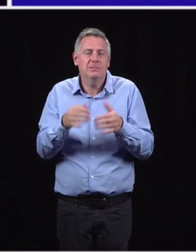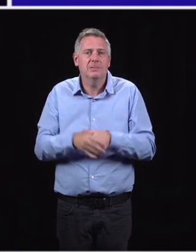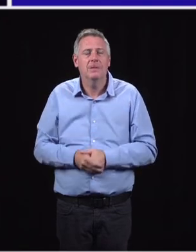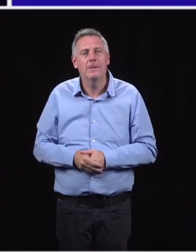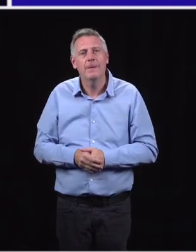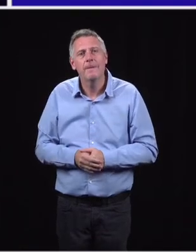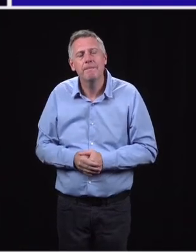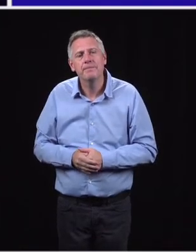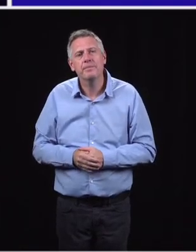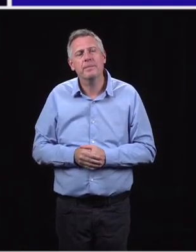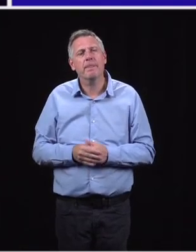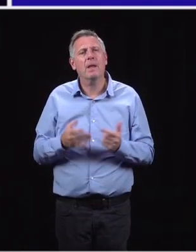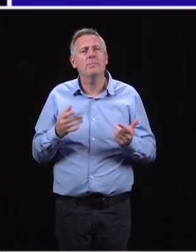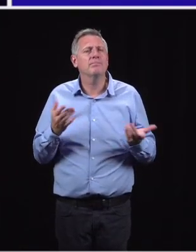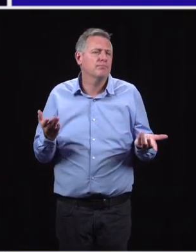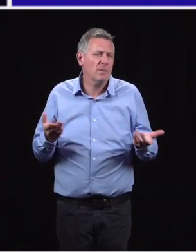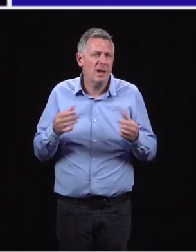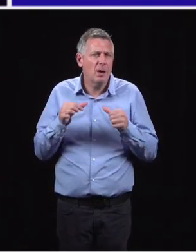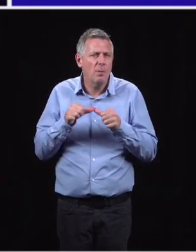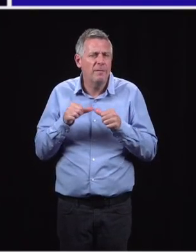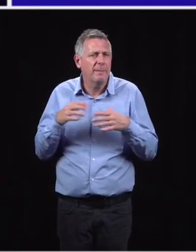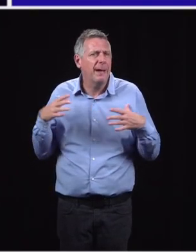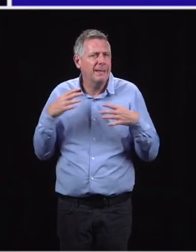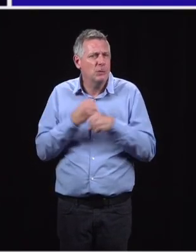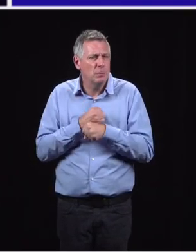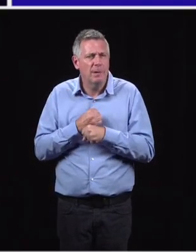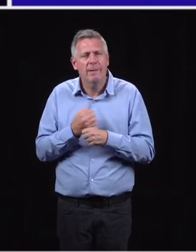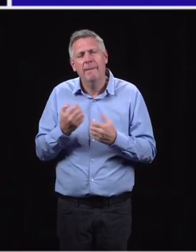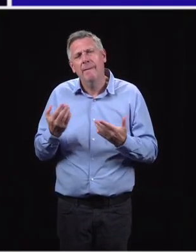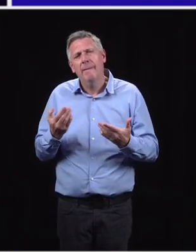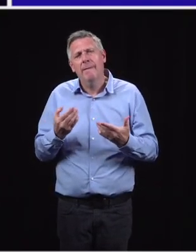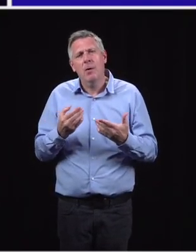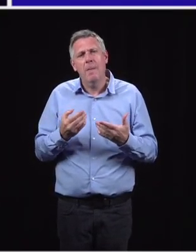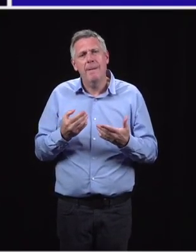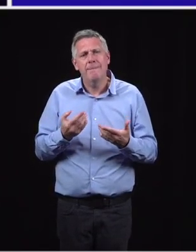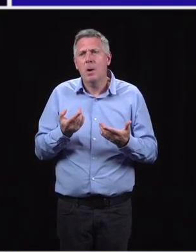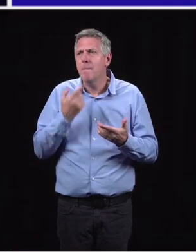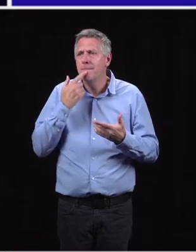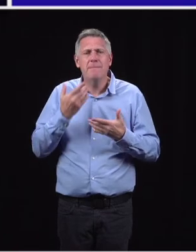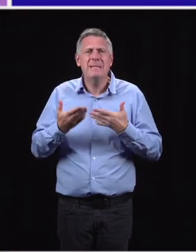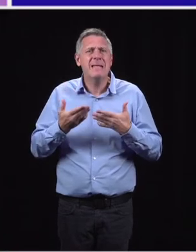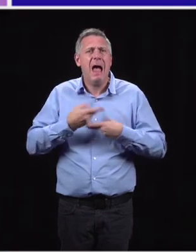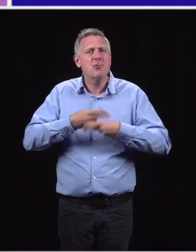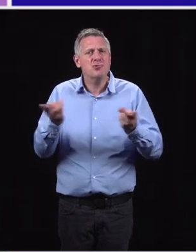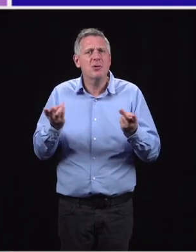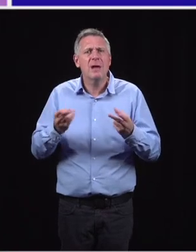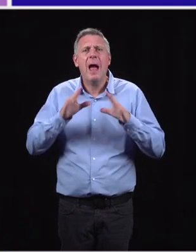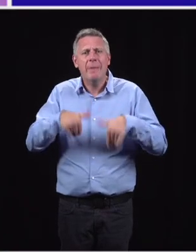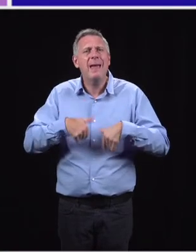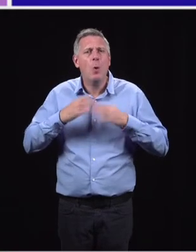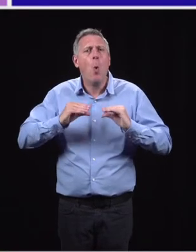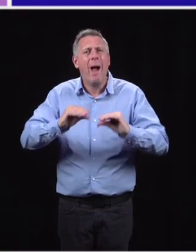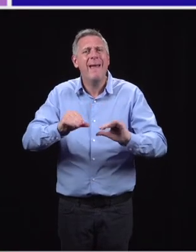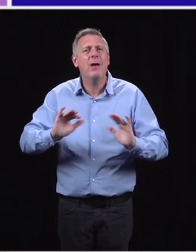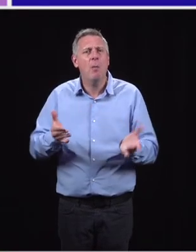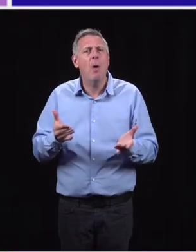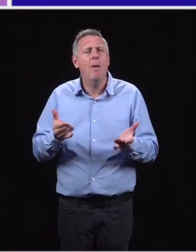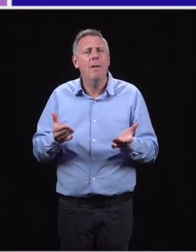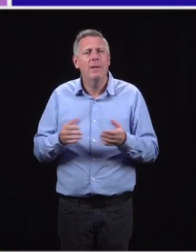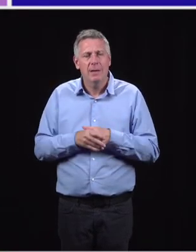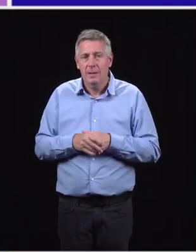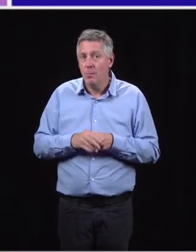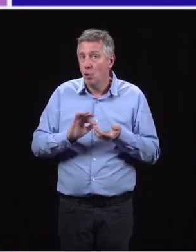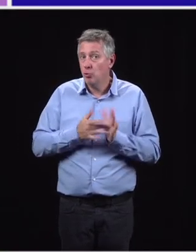fait pour passer en quelque sorte si je résume du du message aux actes en interne alors déjà on fait des formations du coup moi je forme